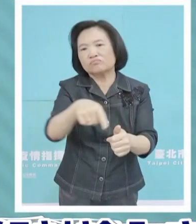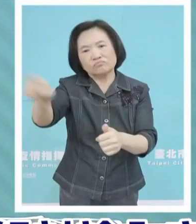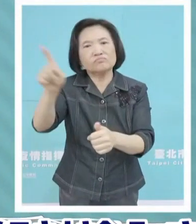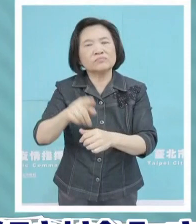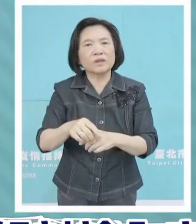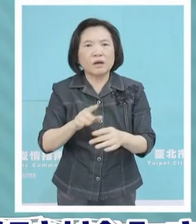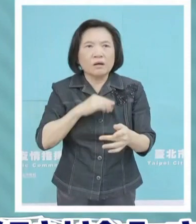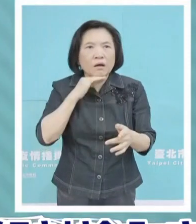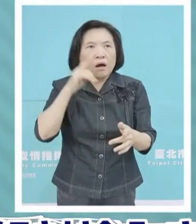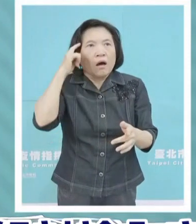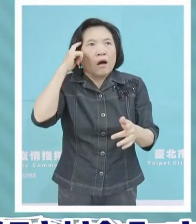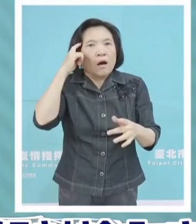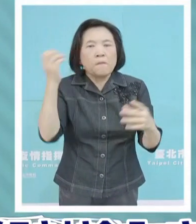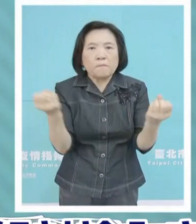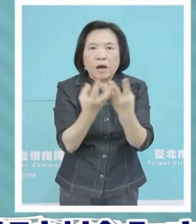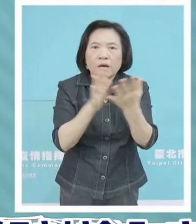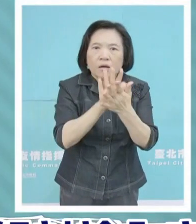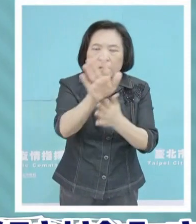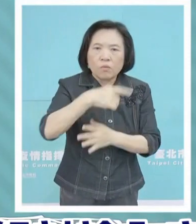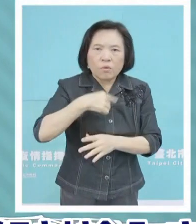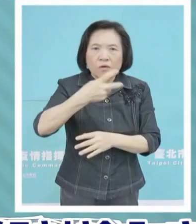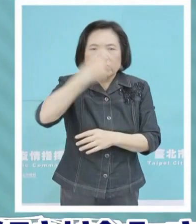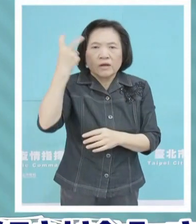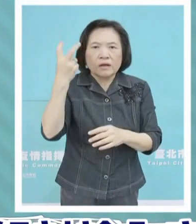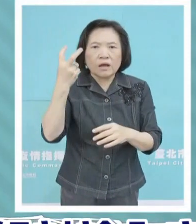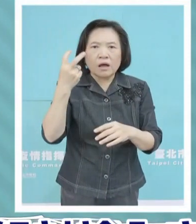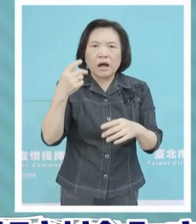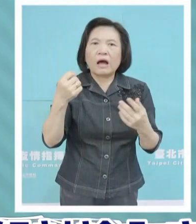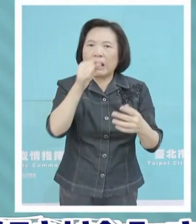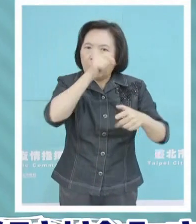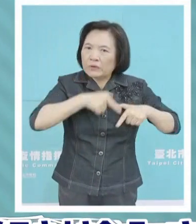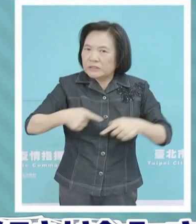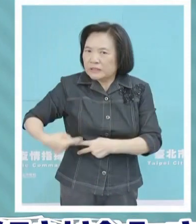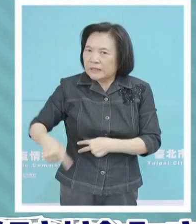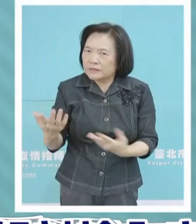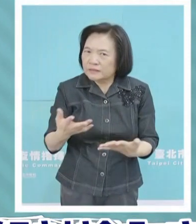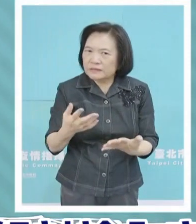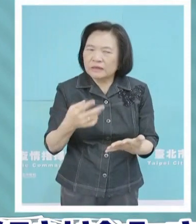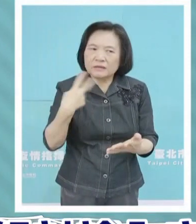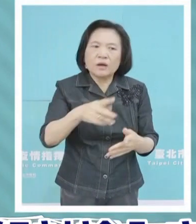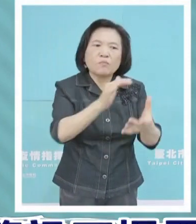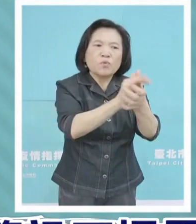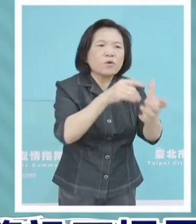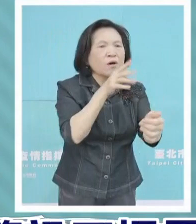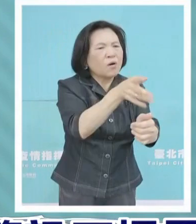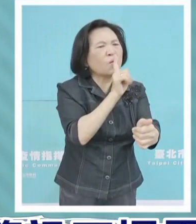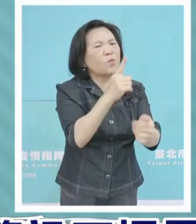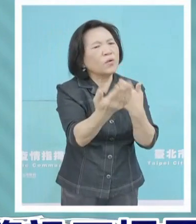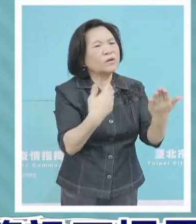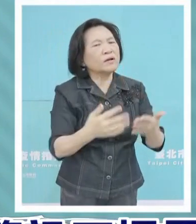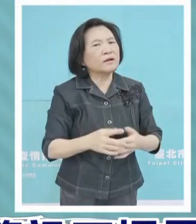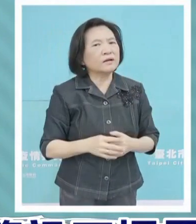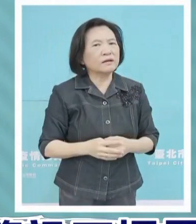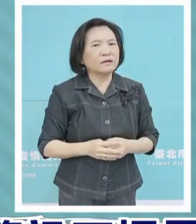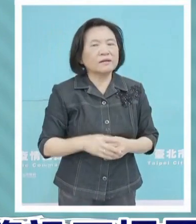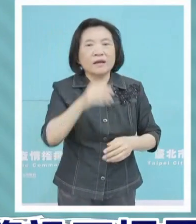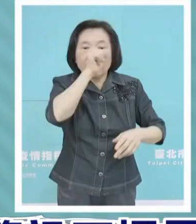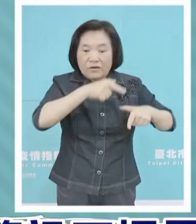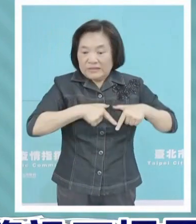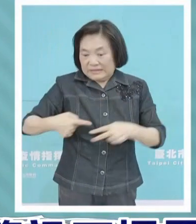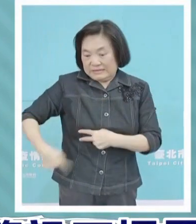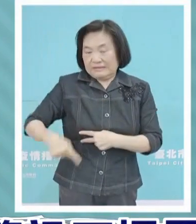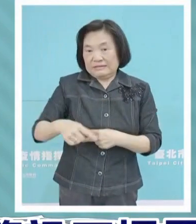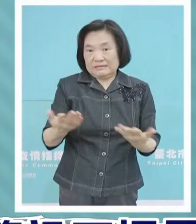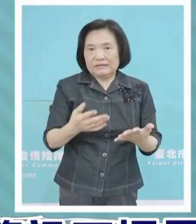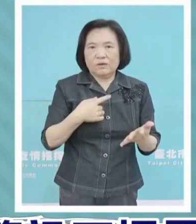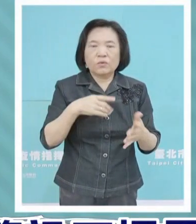这件事，同时我也要我的朋友说明你们是不是这件事。好心肝这个事情第一时间我就告诉市长，所以